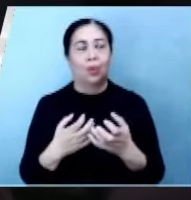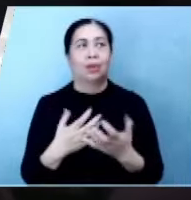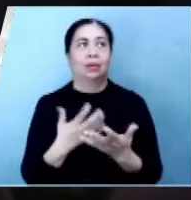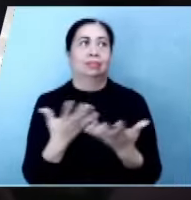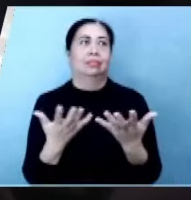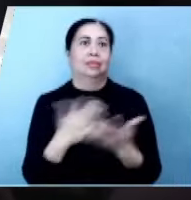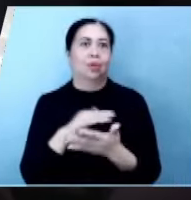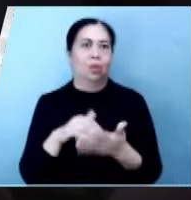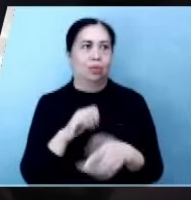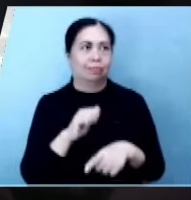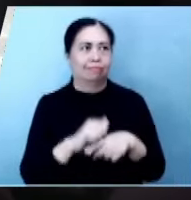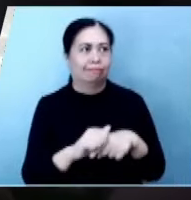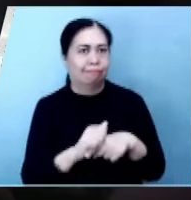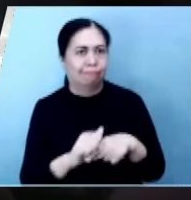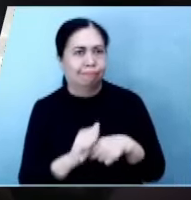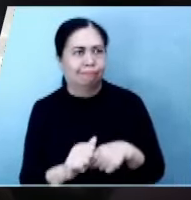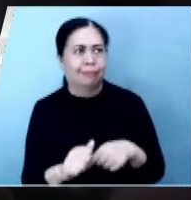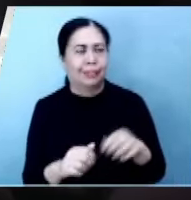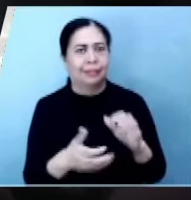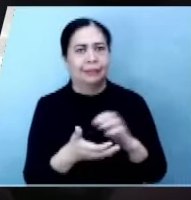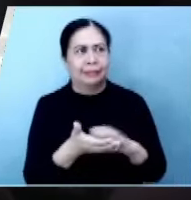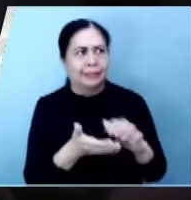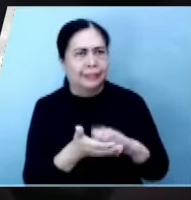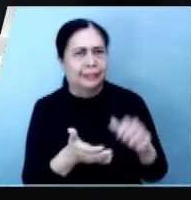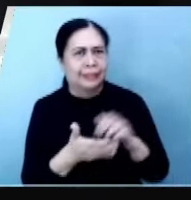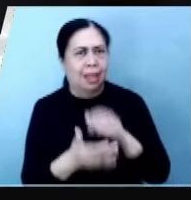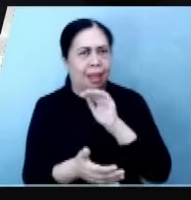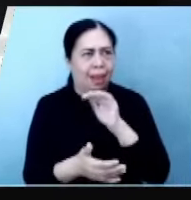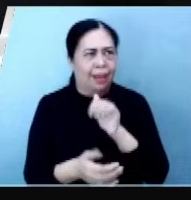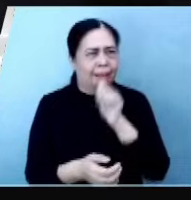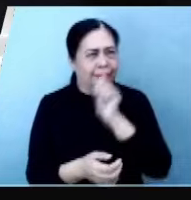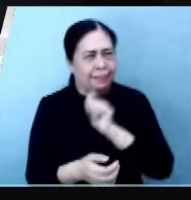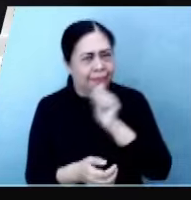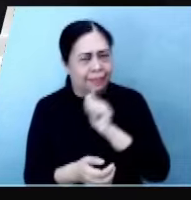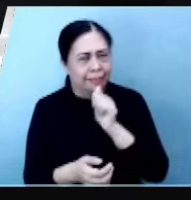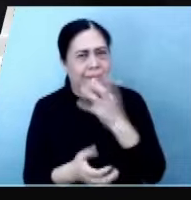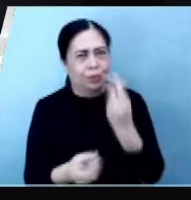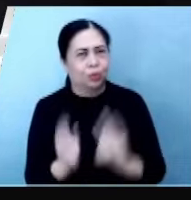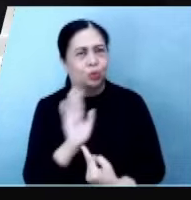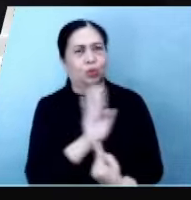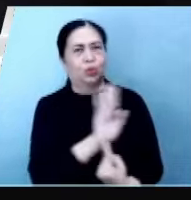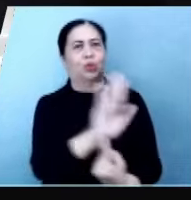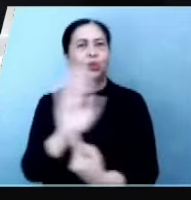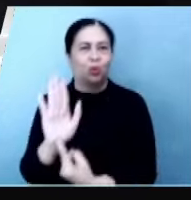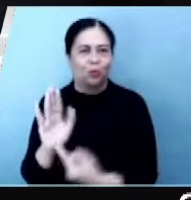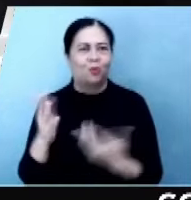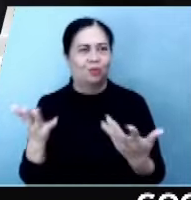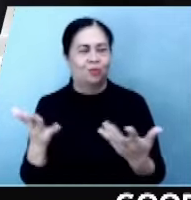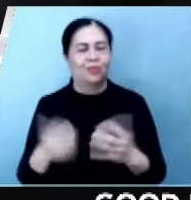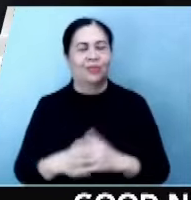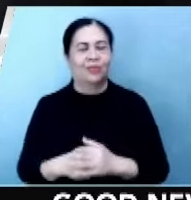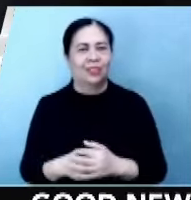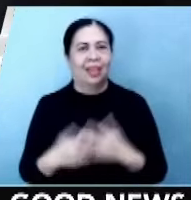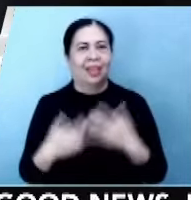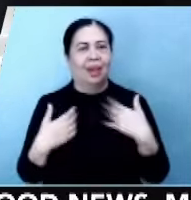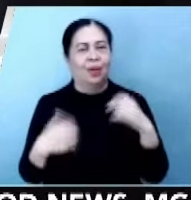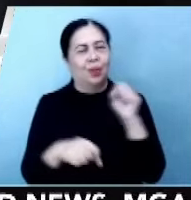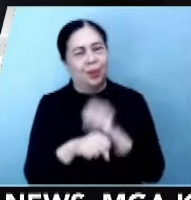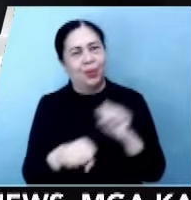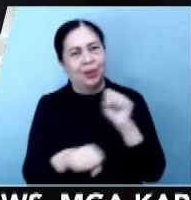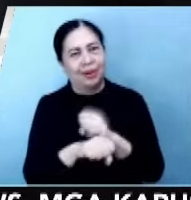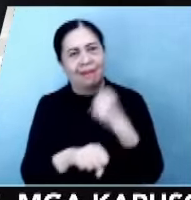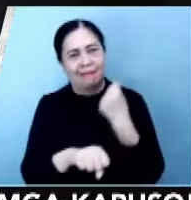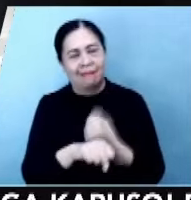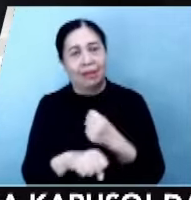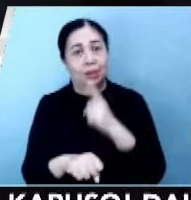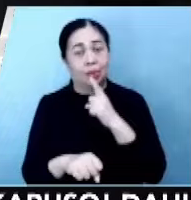practice namin, pinaghirapan namin, pagod namin, talagang makita nila yung fruits of our labor. Pinag-prepare natin